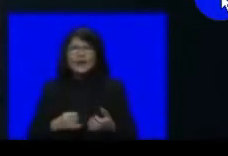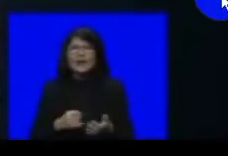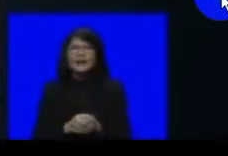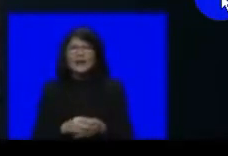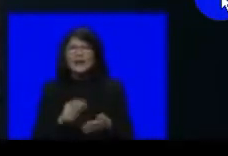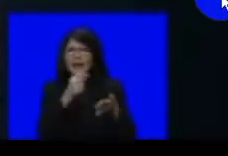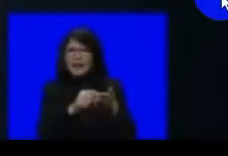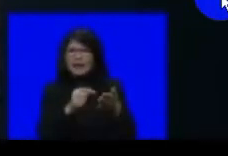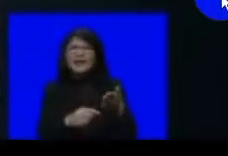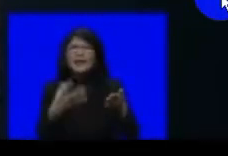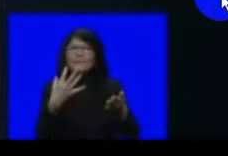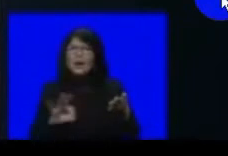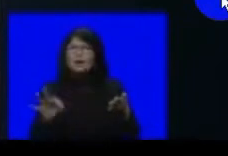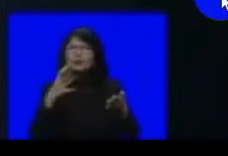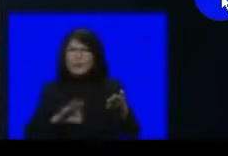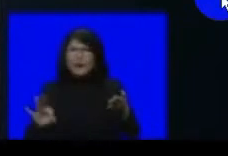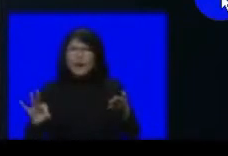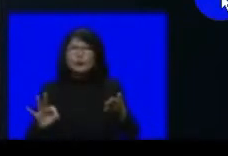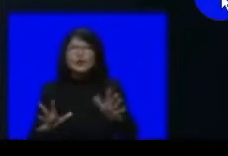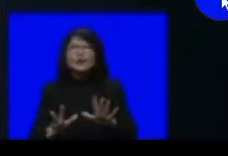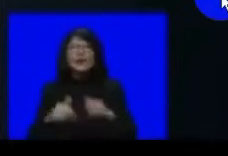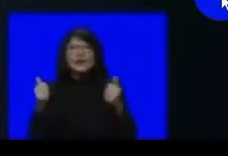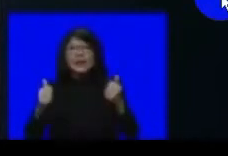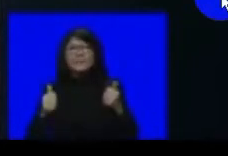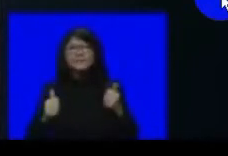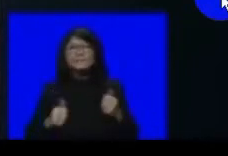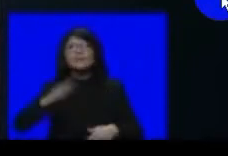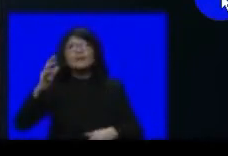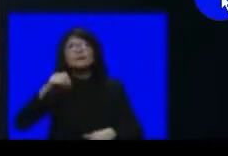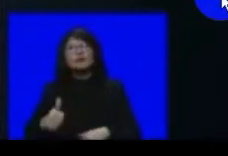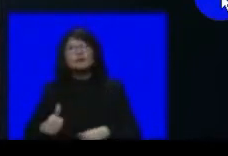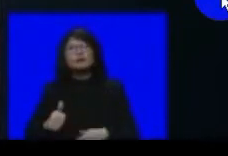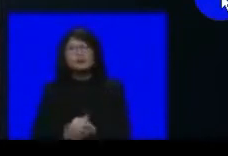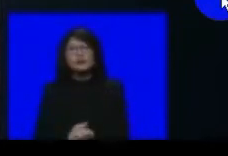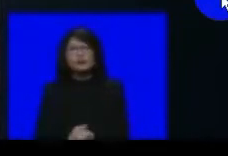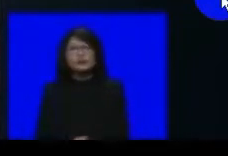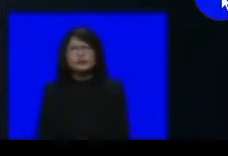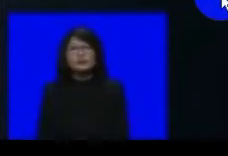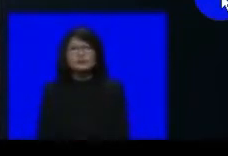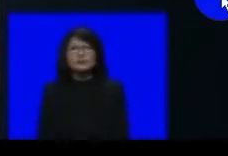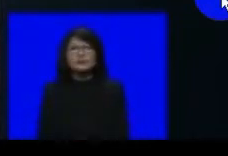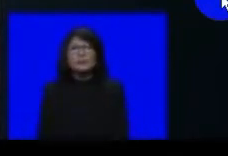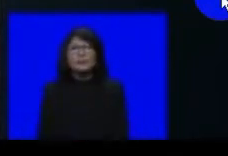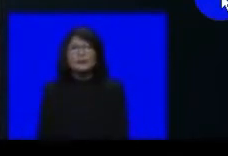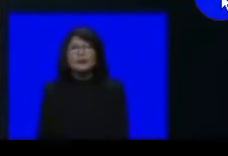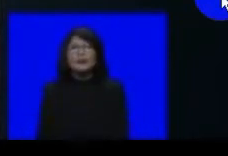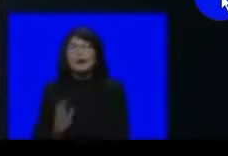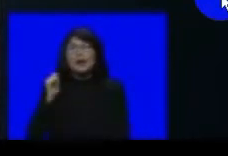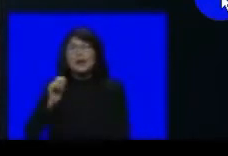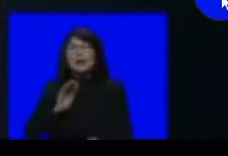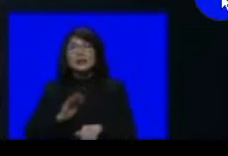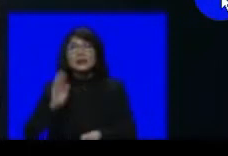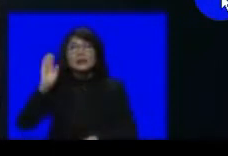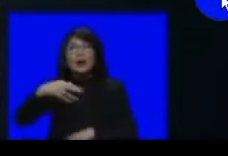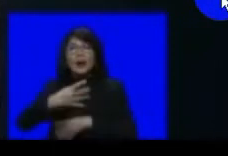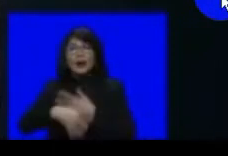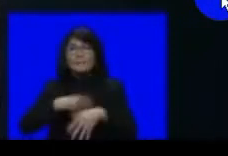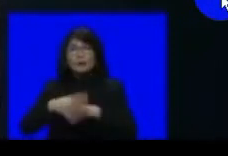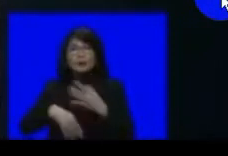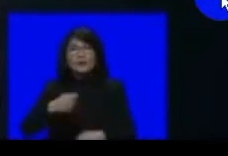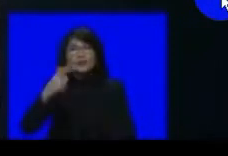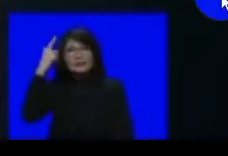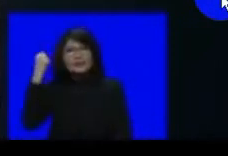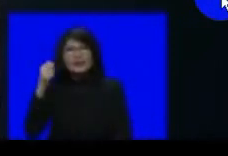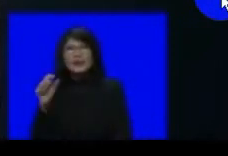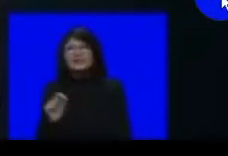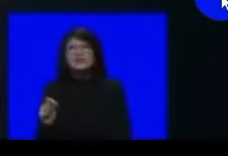yang terbaru, konten-konten yang lebih lengkap, yang lebih baik, di mana ke depan proses pembelajaran